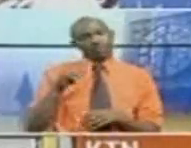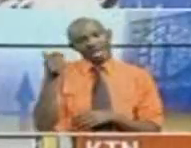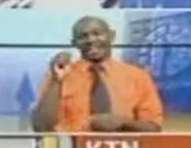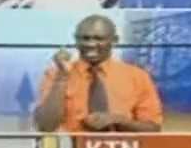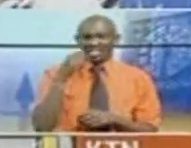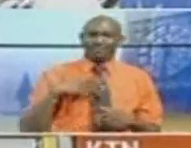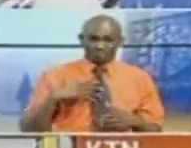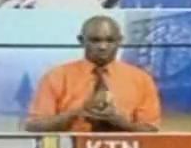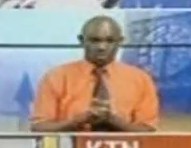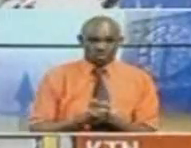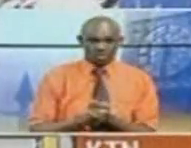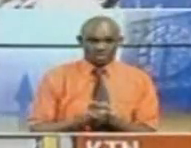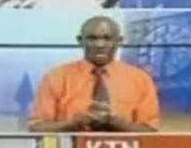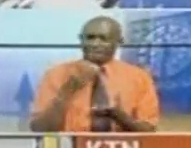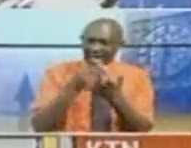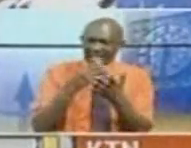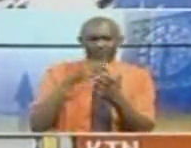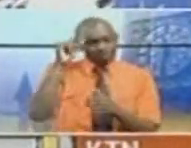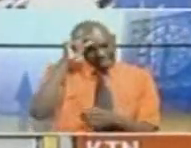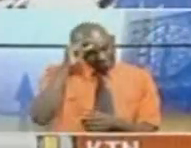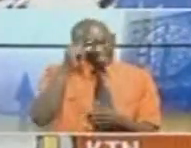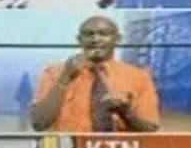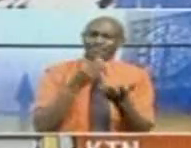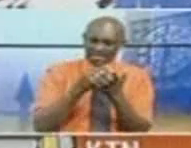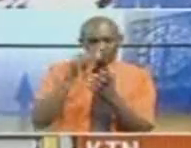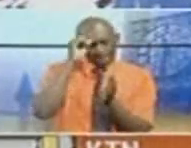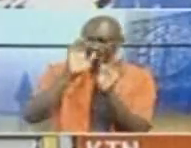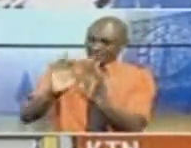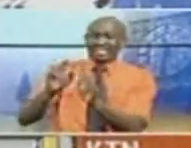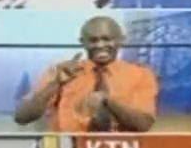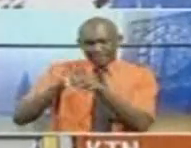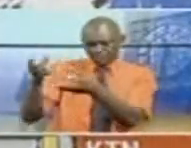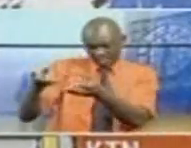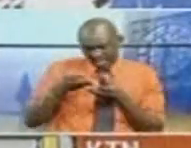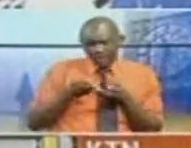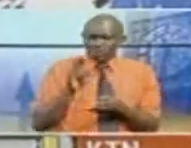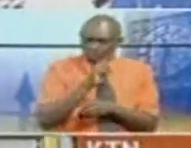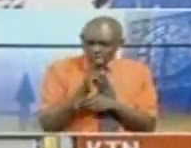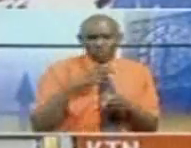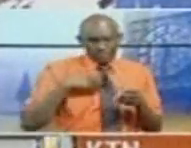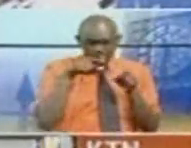wengine. Pesa ya serikali ni ya serikali, ikitolewa tu spend,